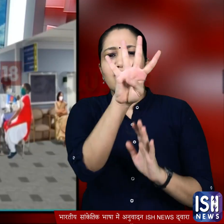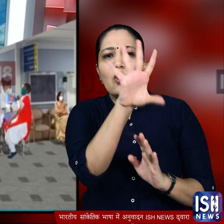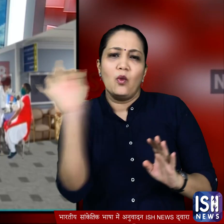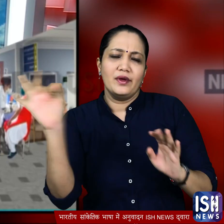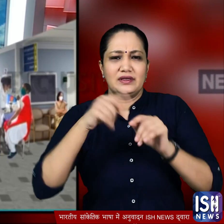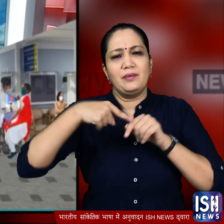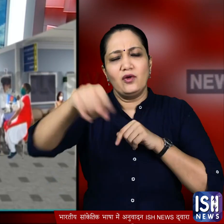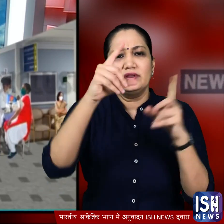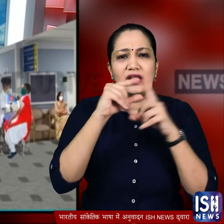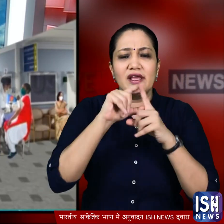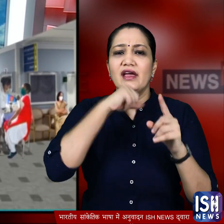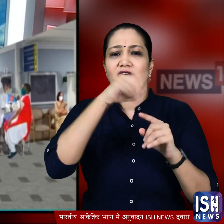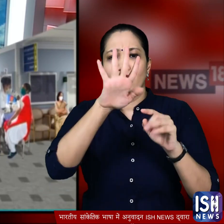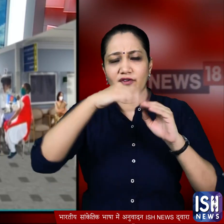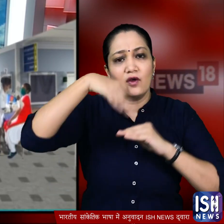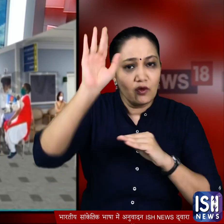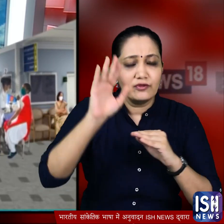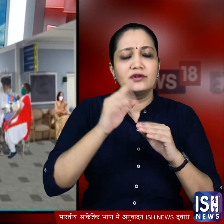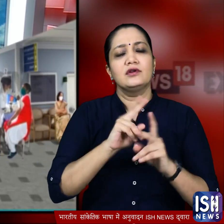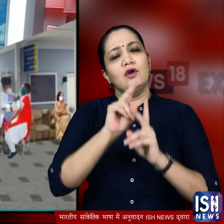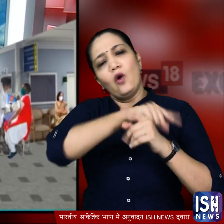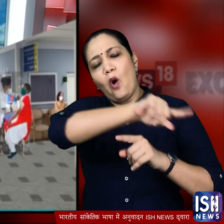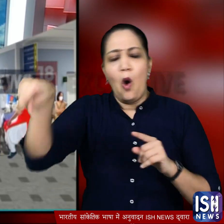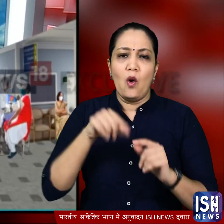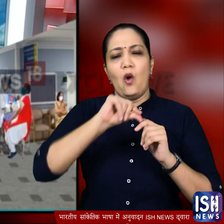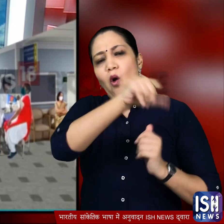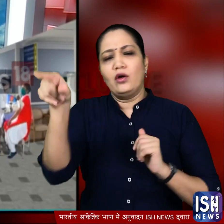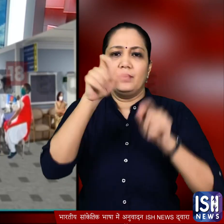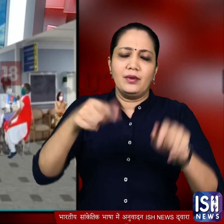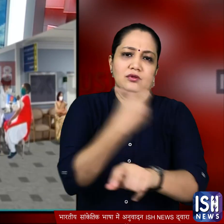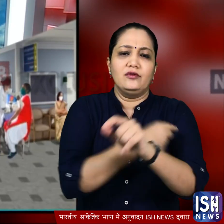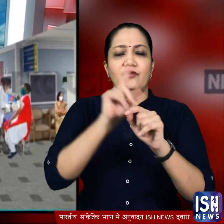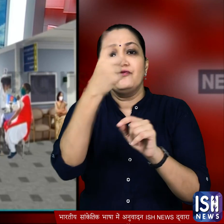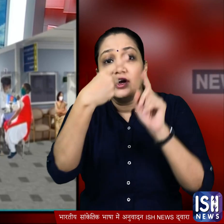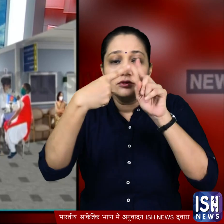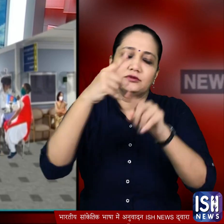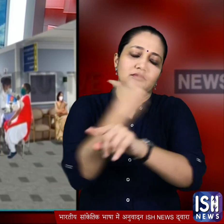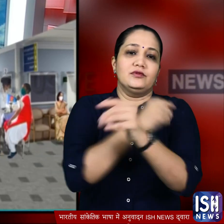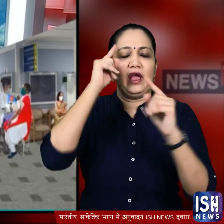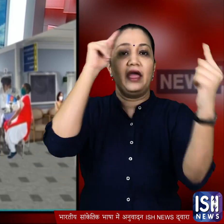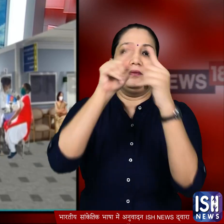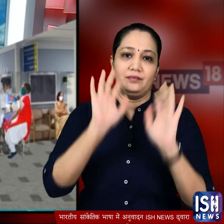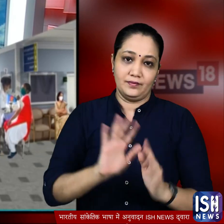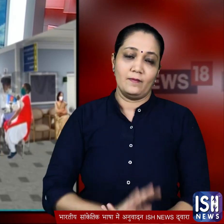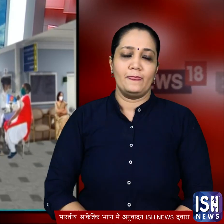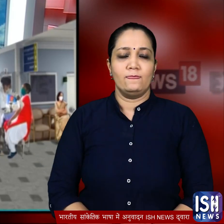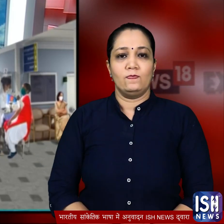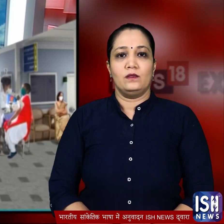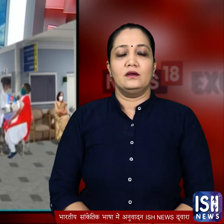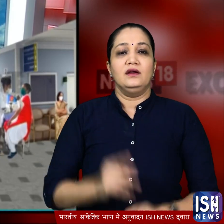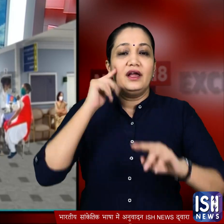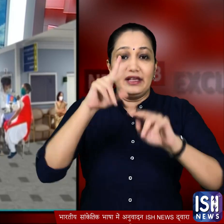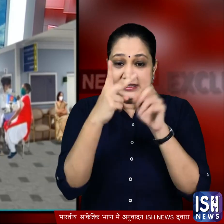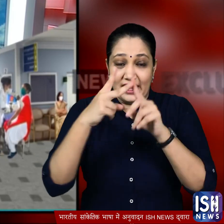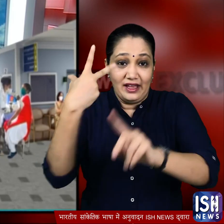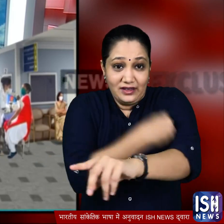अगले 4 हफ्तों में दिल्ली में 45 साल से ज्यादा उम्र के सभी लोगों को टीके की पहली खुराक देने का टारगेट रखा गया और बताया गया